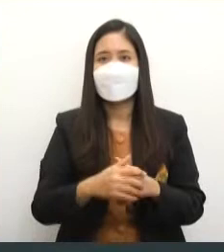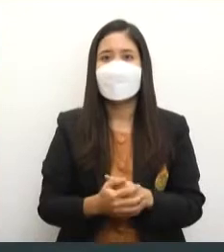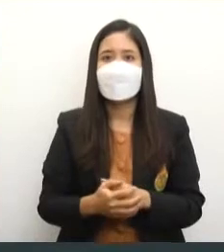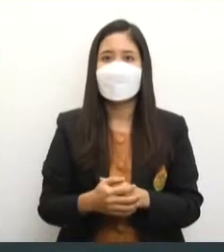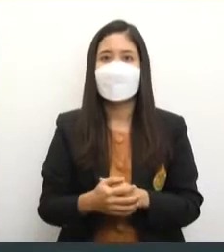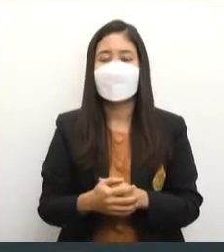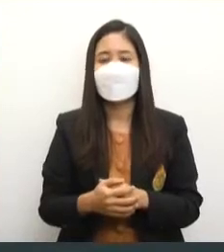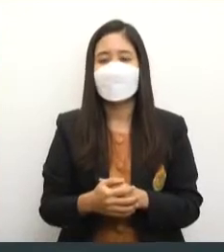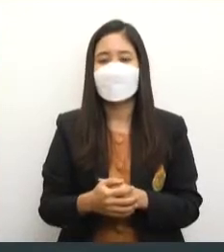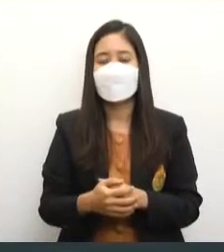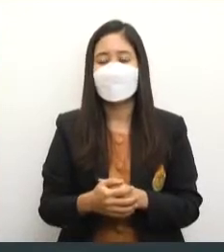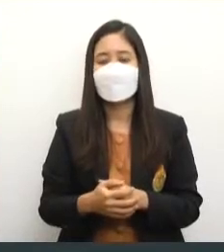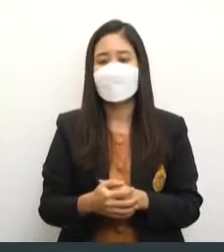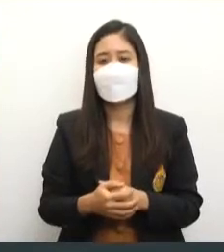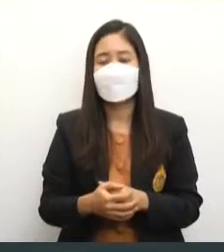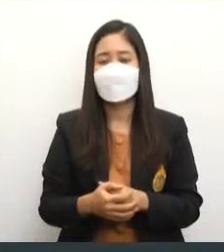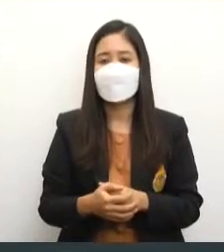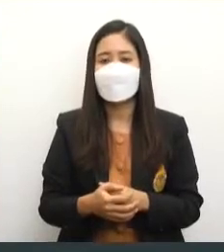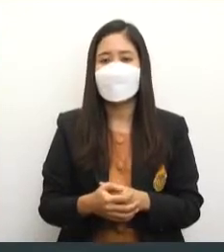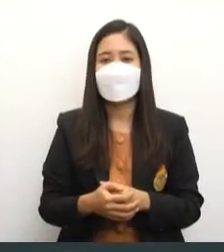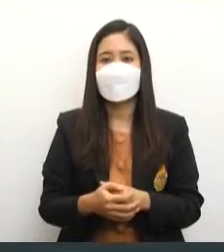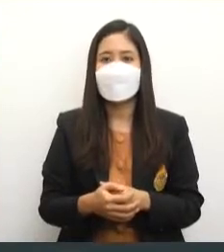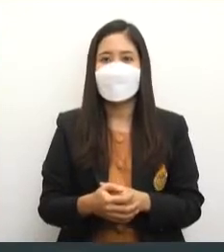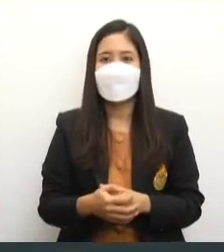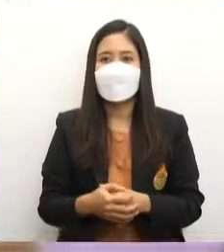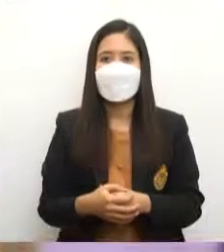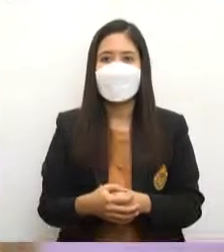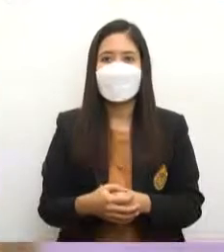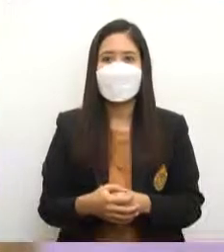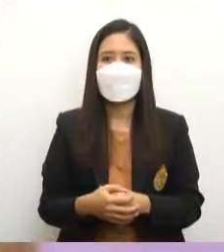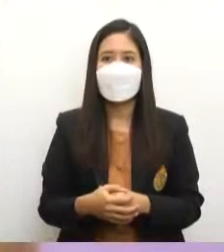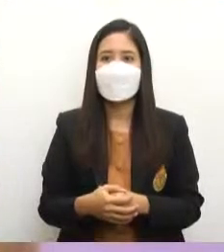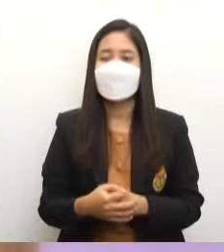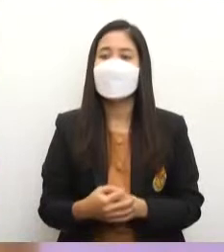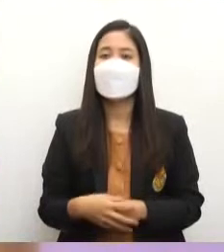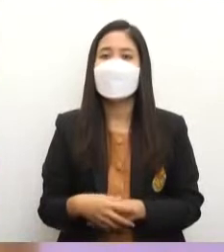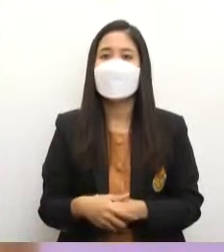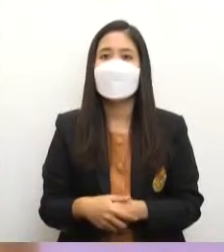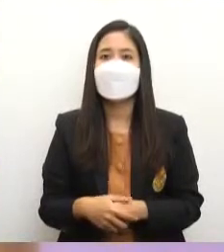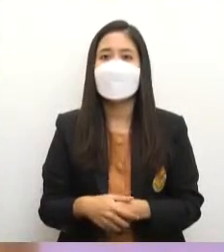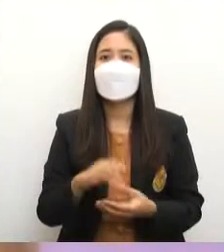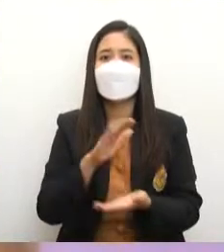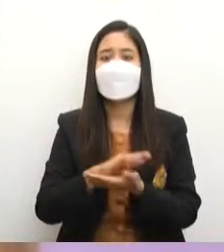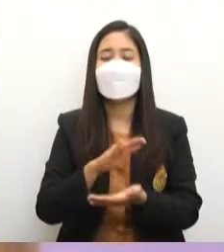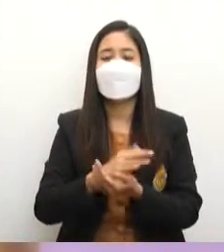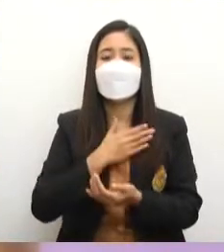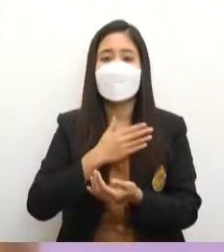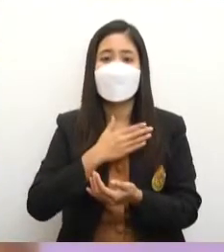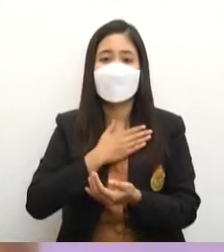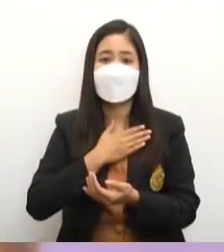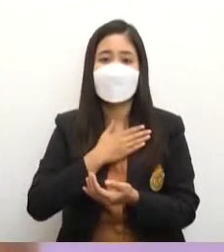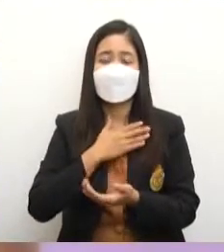ค่ะสำหรับ โรงเรียนของเรานะคะต้องขอเล่